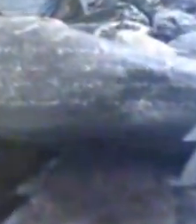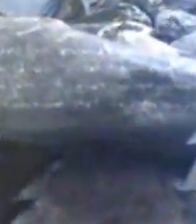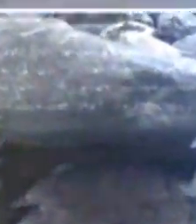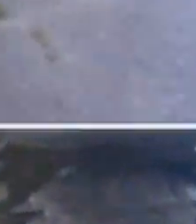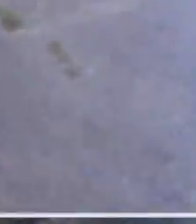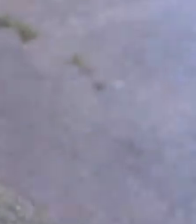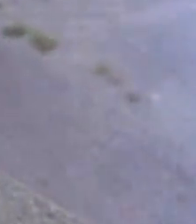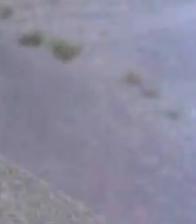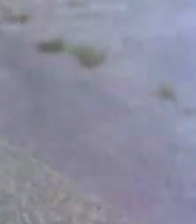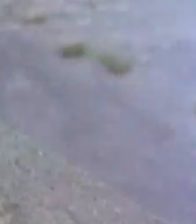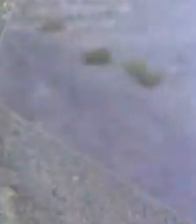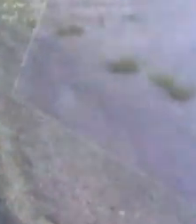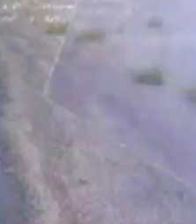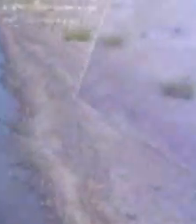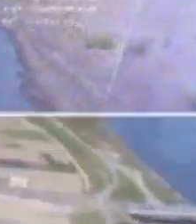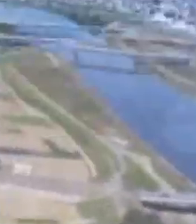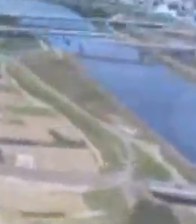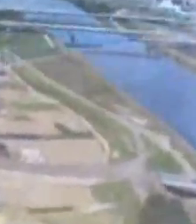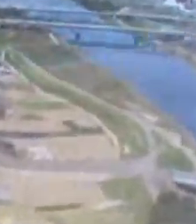tan